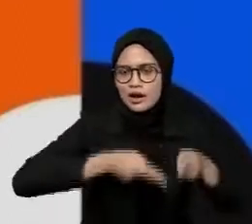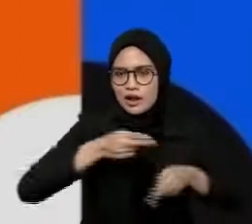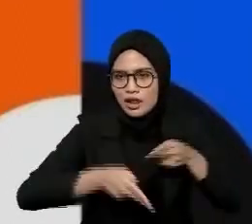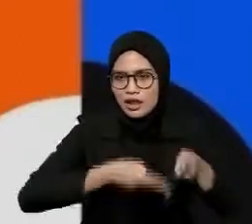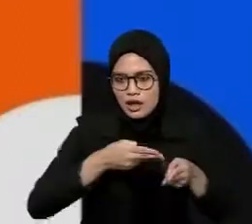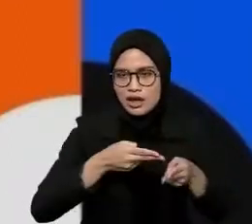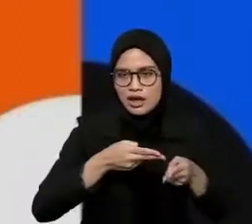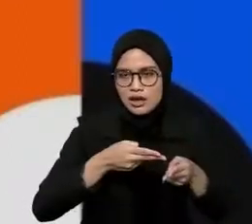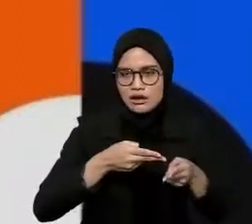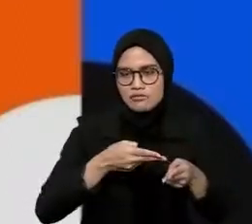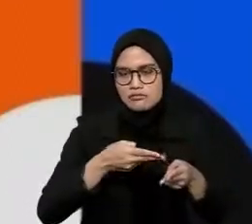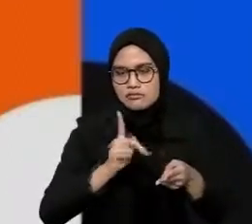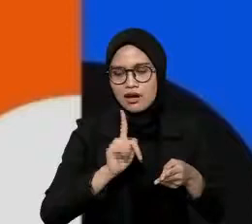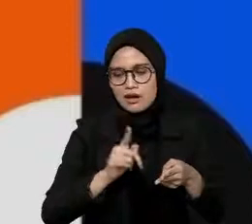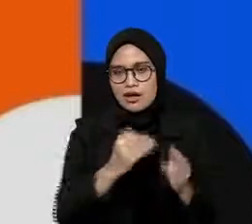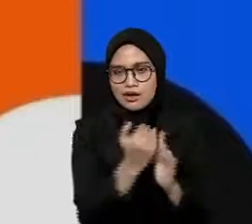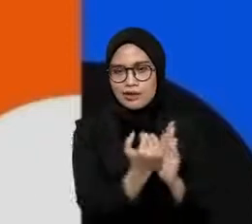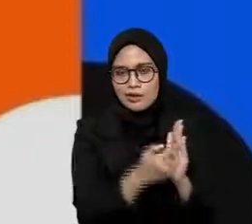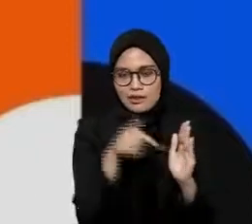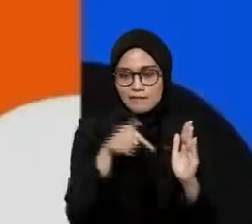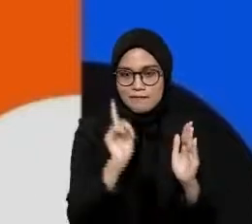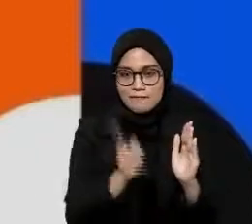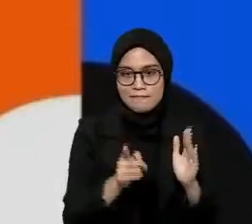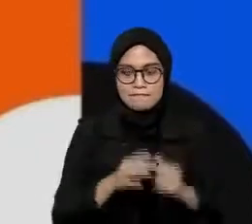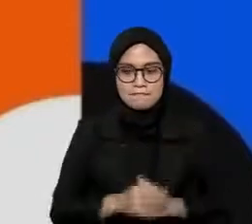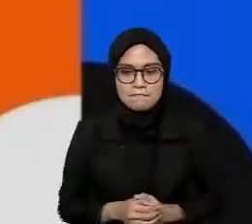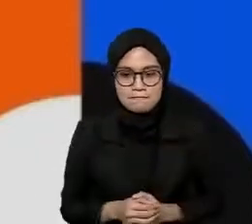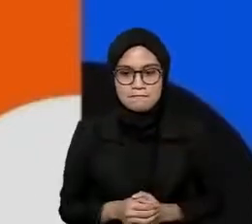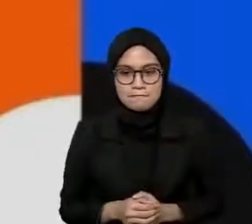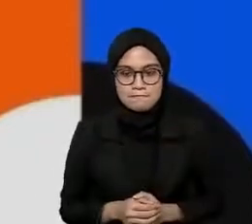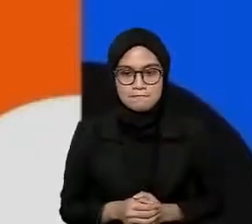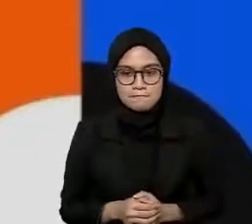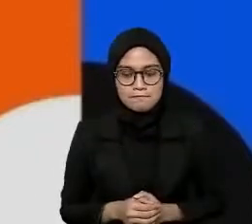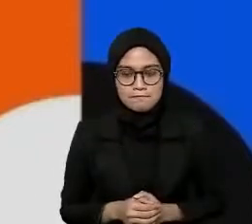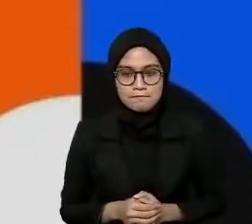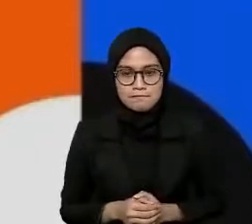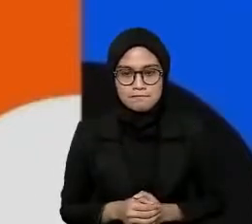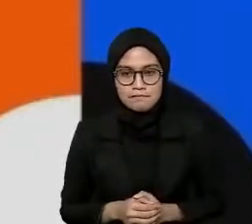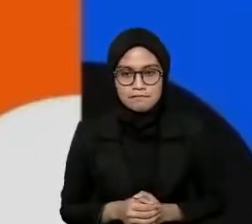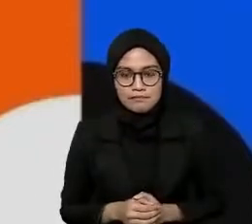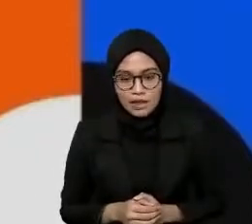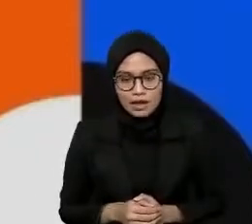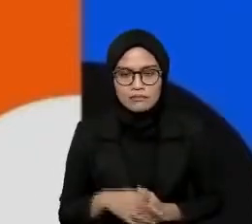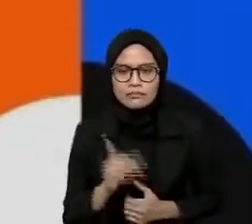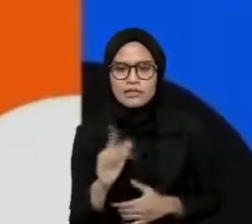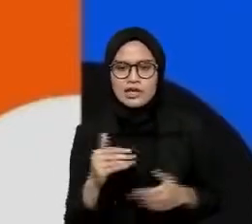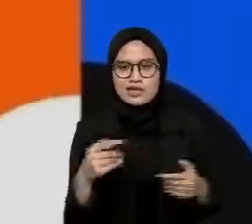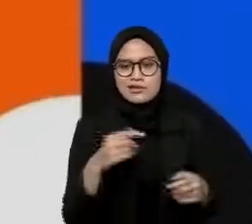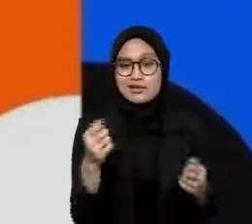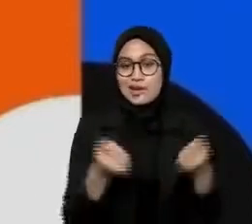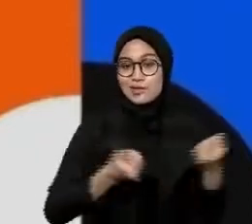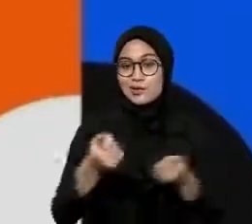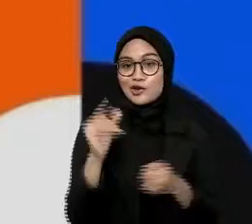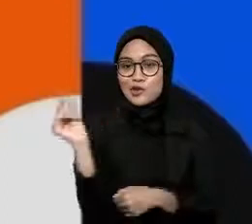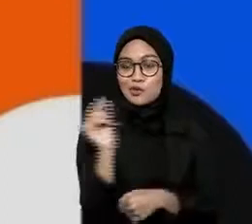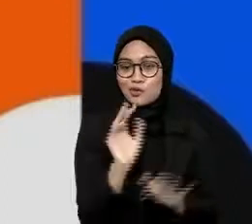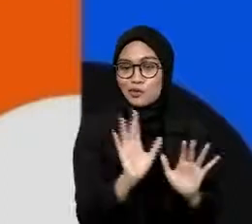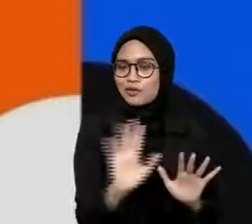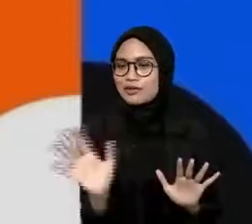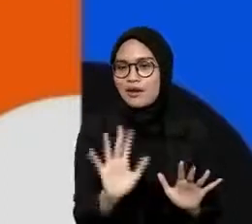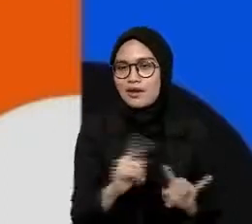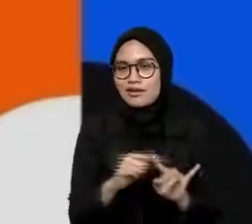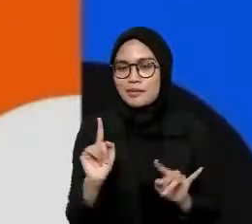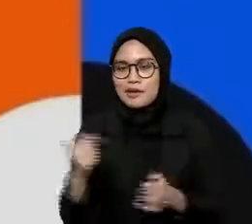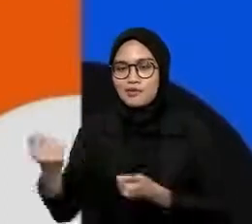selain diperlukan manajemen terhadap angkutan umum, juga terdapat potensi pergerakan dengan kendaraan mobil pribadi dan juga